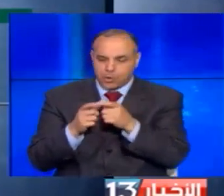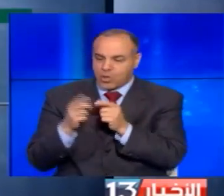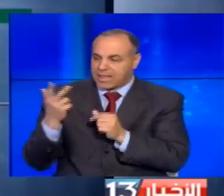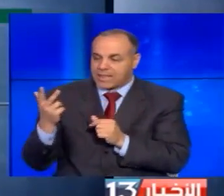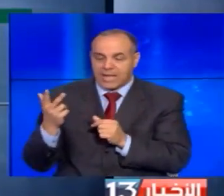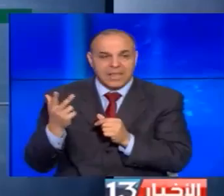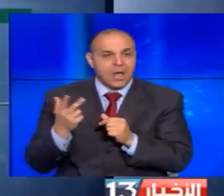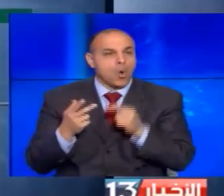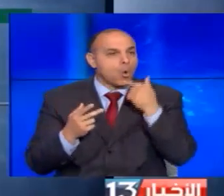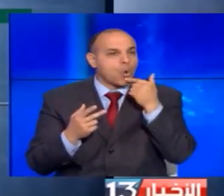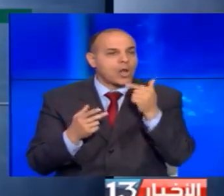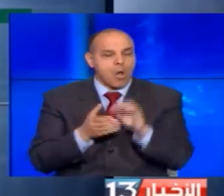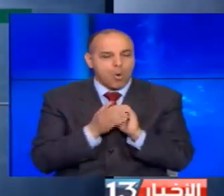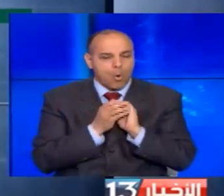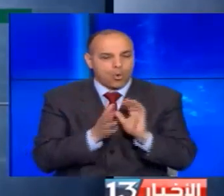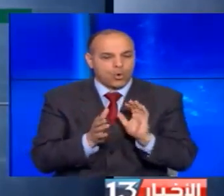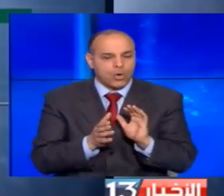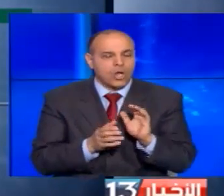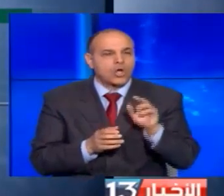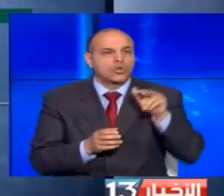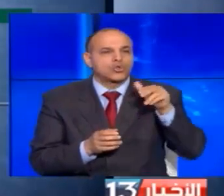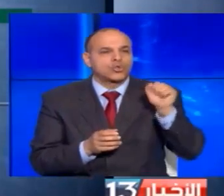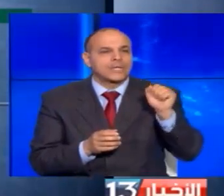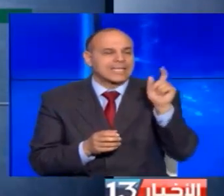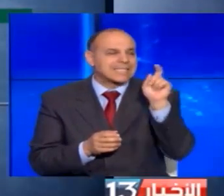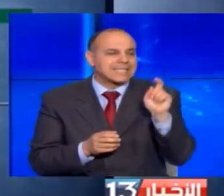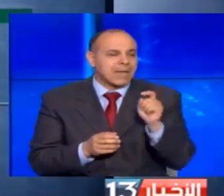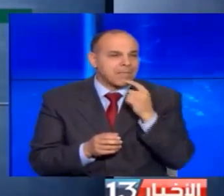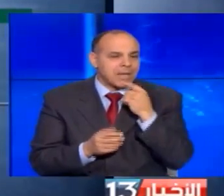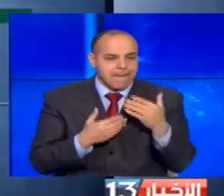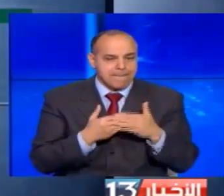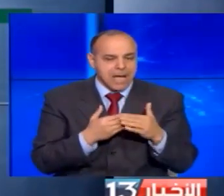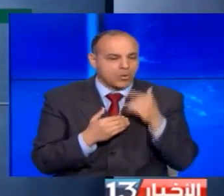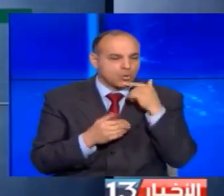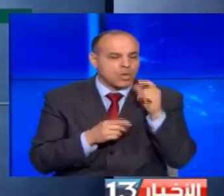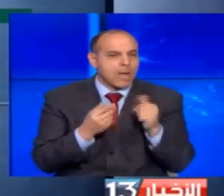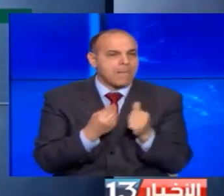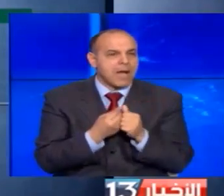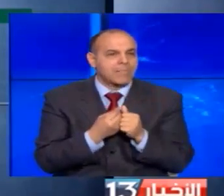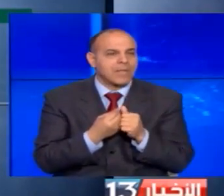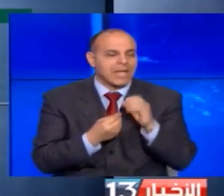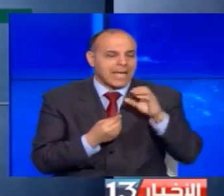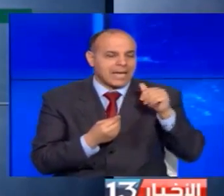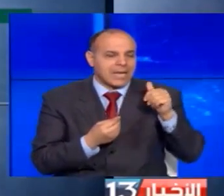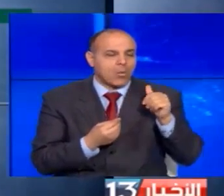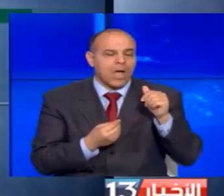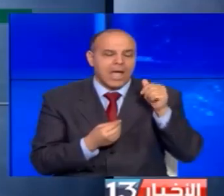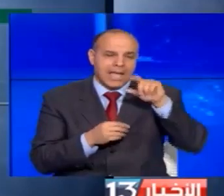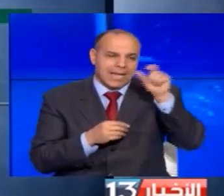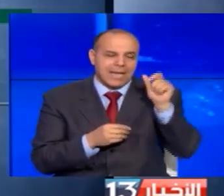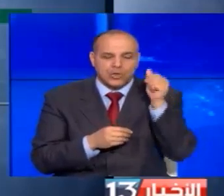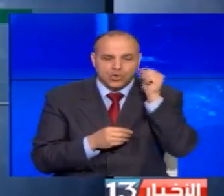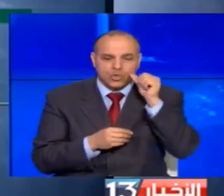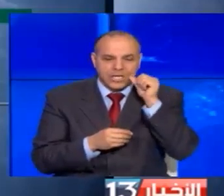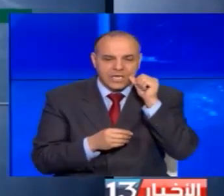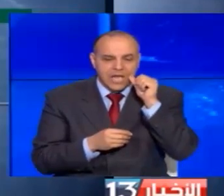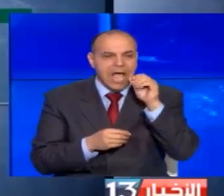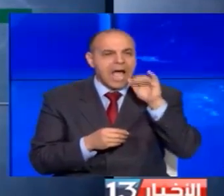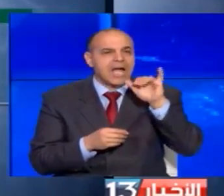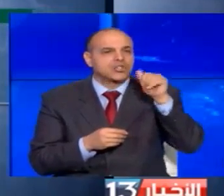الثالثة فقد وضعت القرعة زيسكو يونايتد الزامبي إلى جانب مواطنيه إنكانا والهلال السوداني